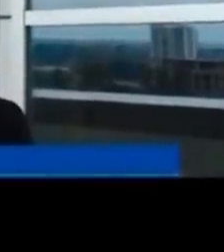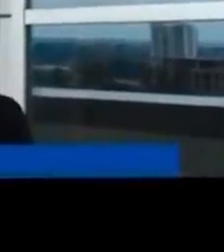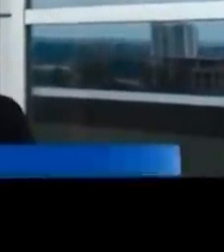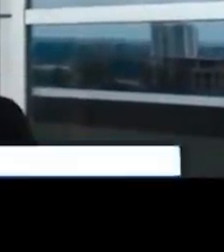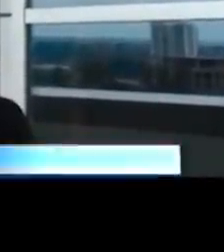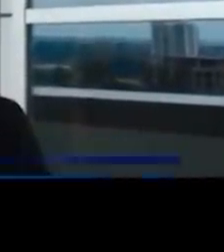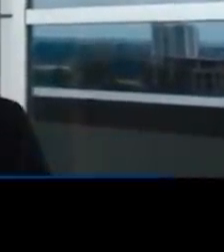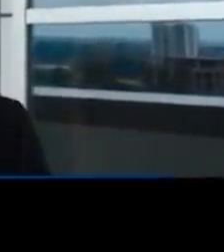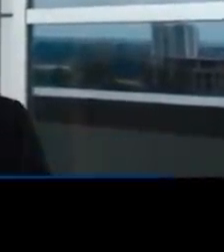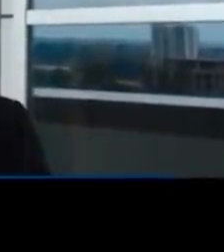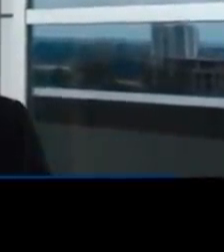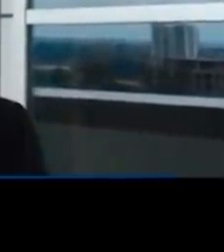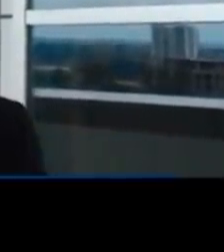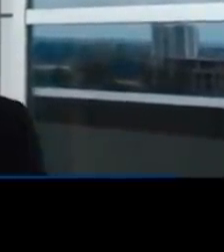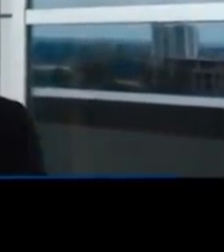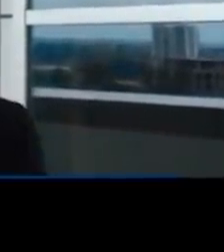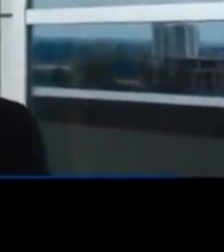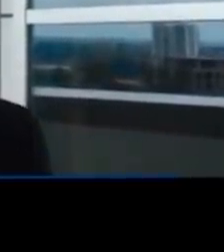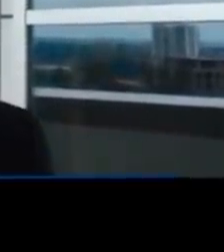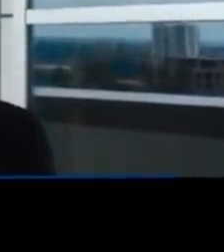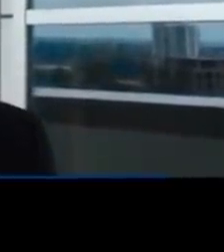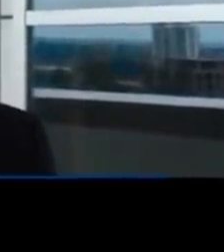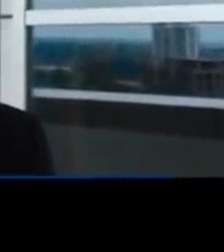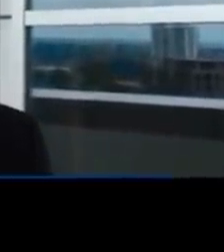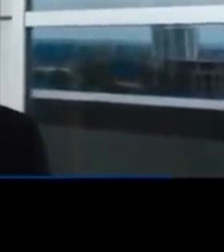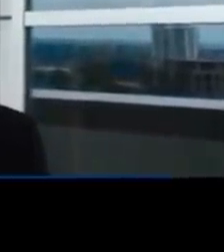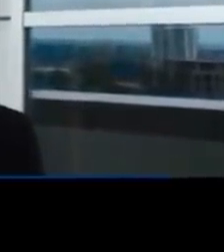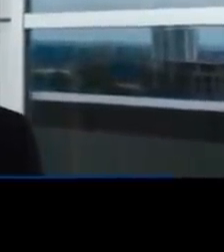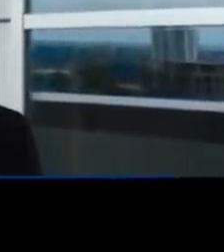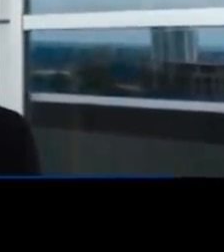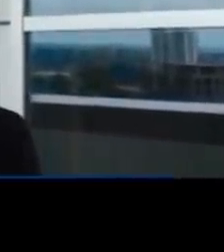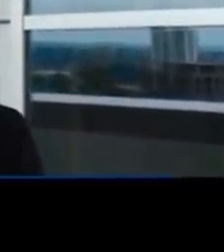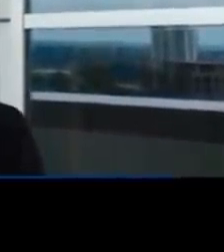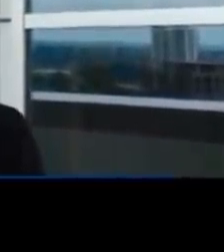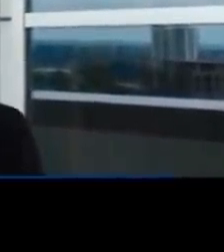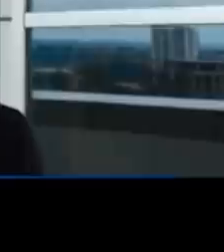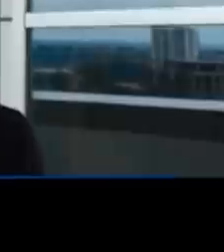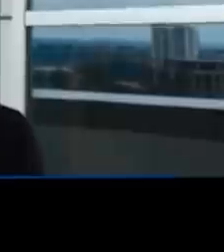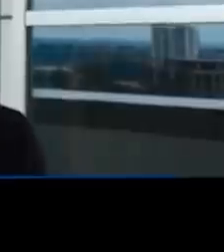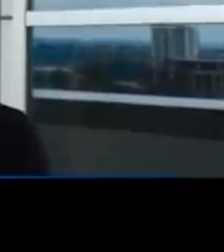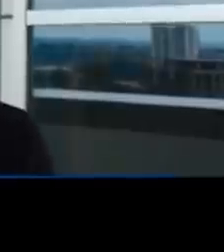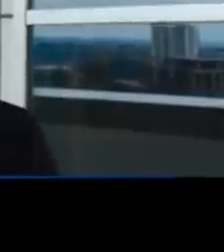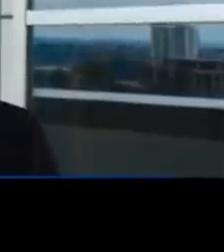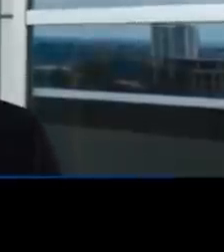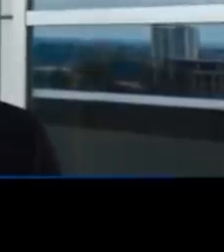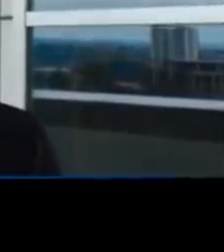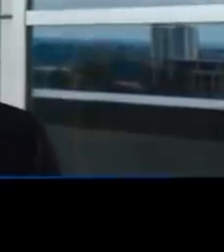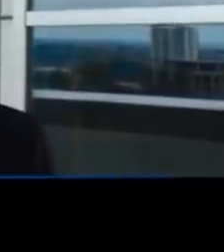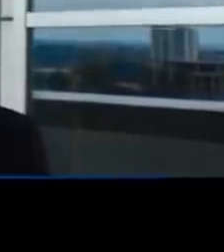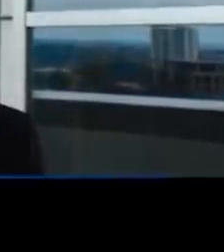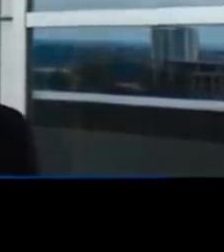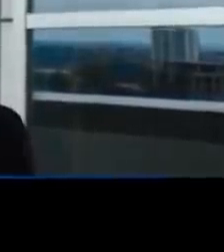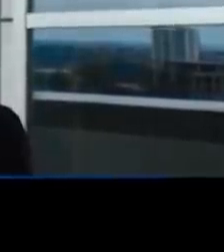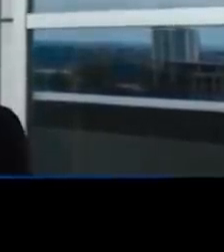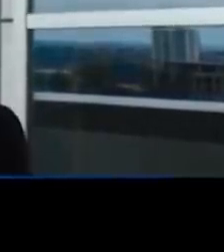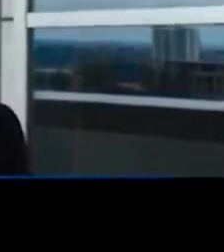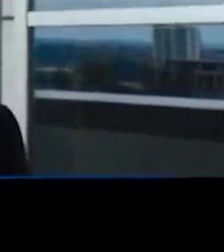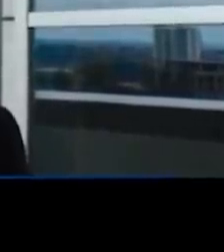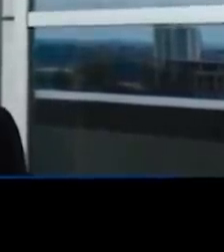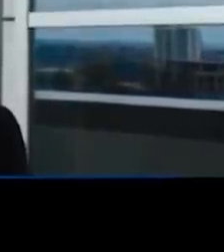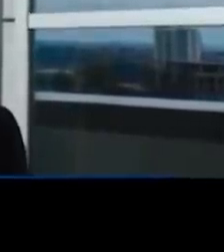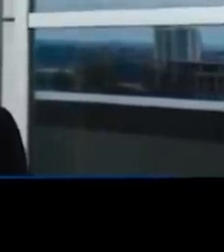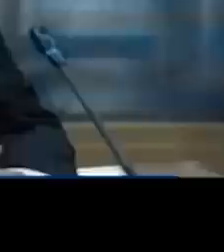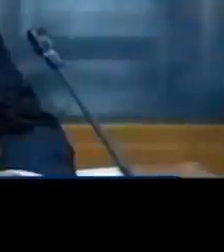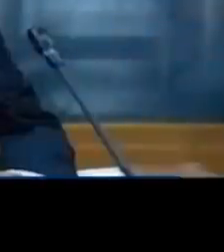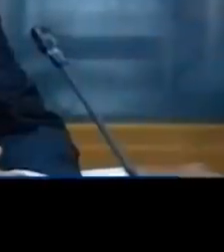croire aux paroles du Premier ministre, qui est le chef du gouvernement. Nous croyons à lui parce que c'est lui qui a le bâton de commandement du